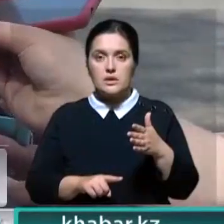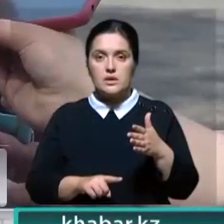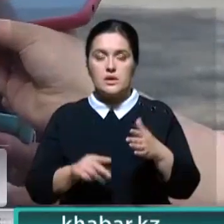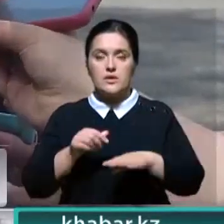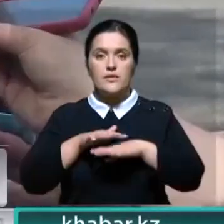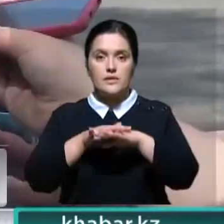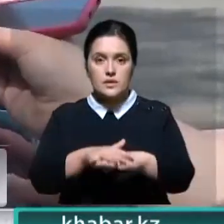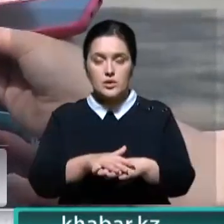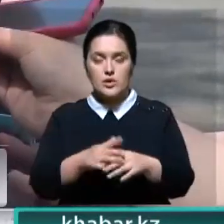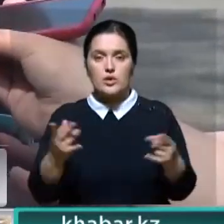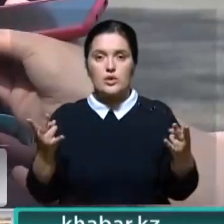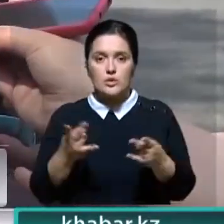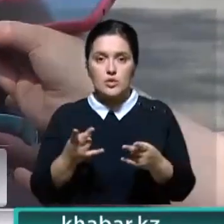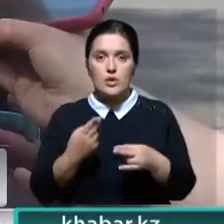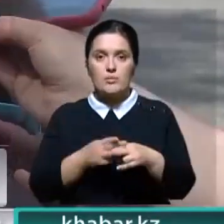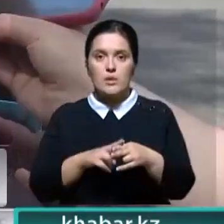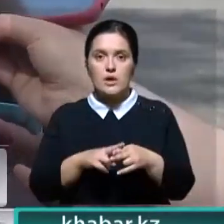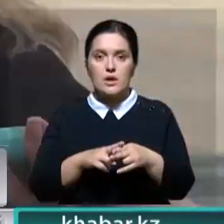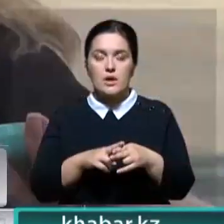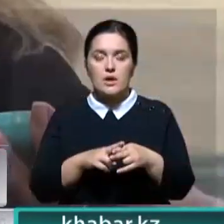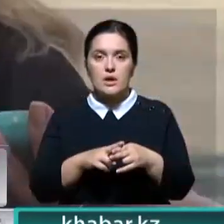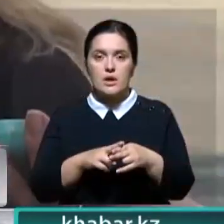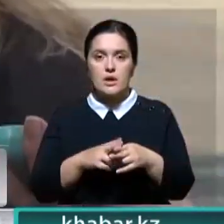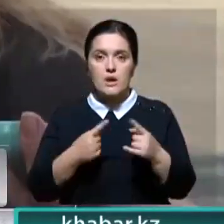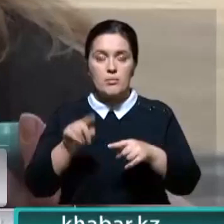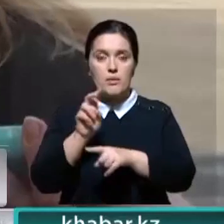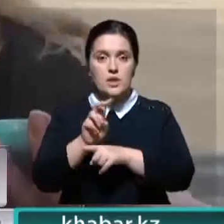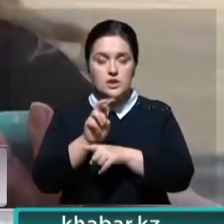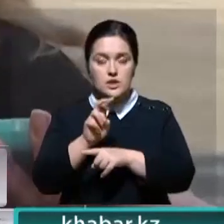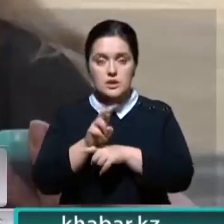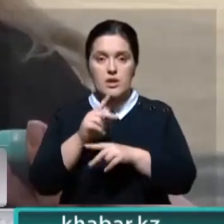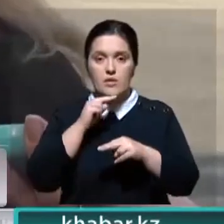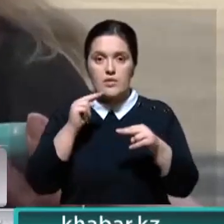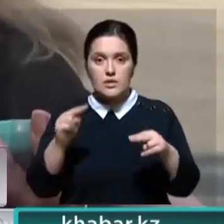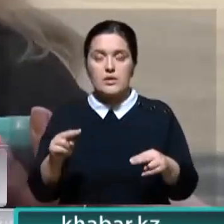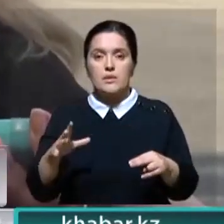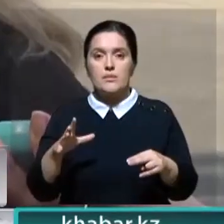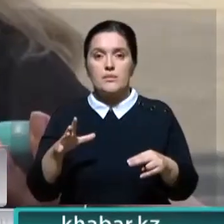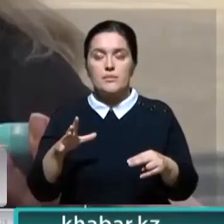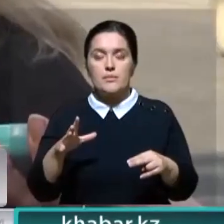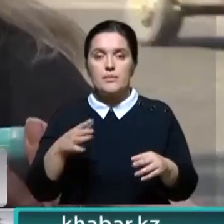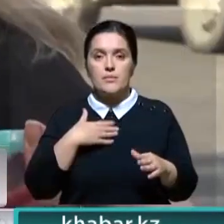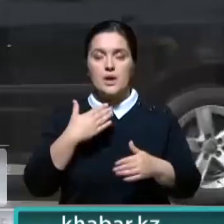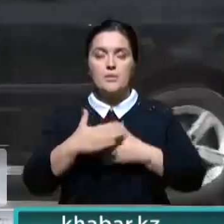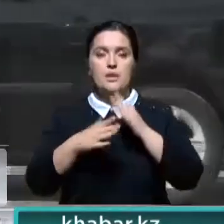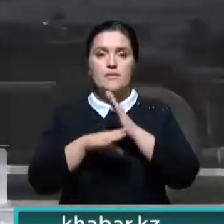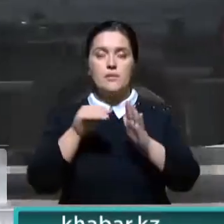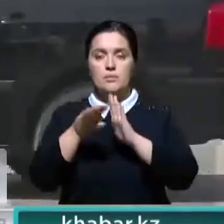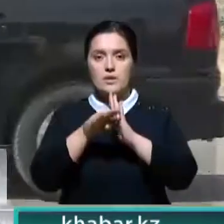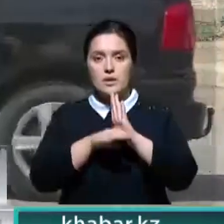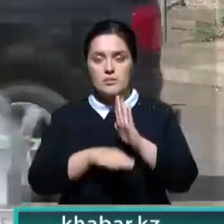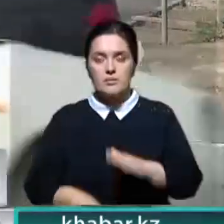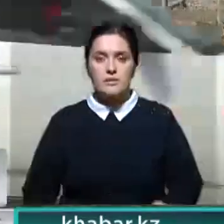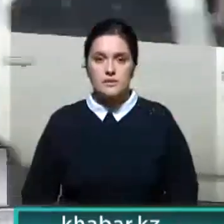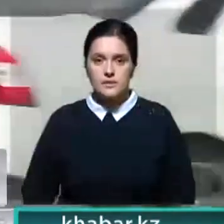финансирование, необходимо такие объекты, конечно, воочию посещать. К ней особое внимание, потому что она была обещана в нашей предвыборной программе. Очень долго